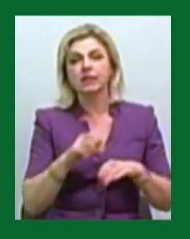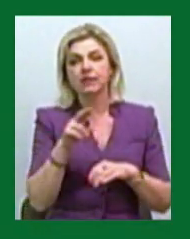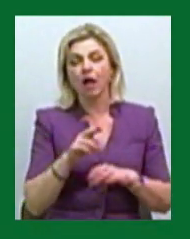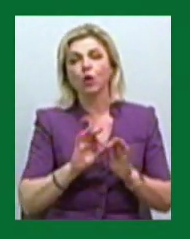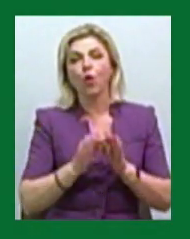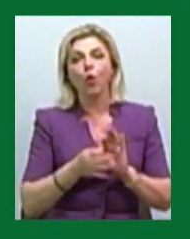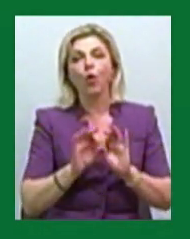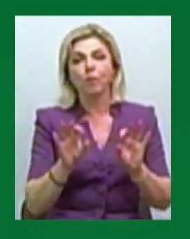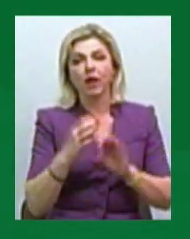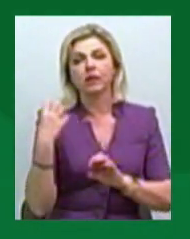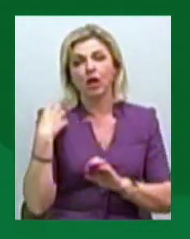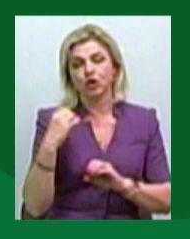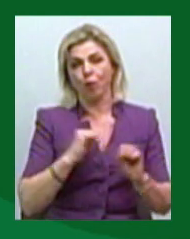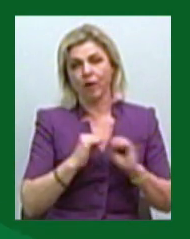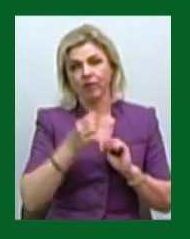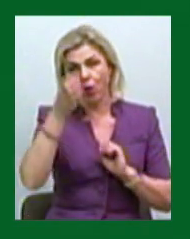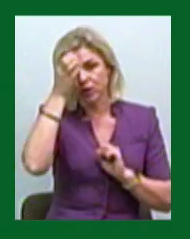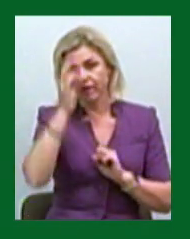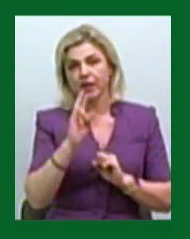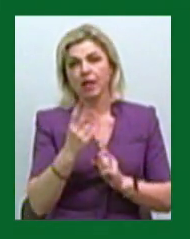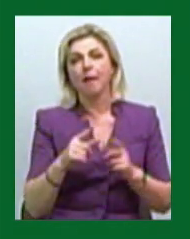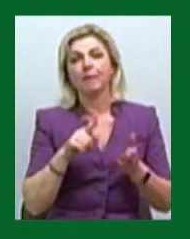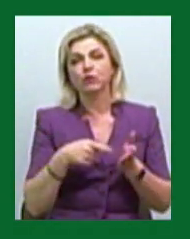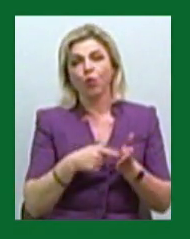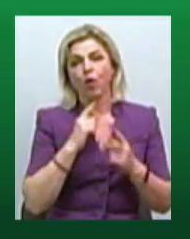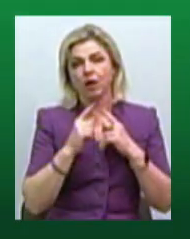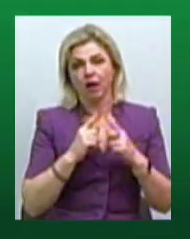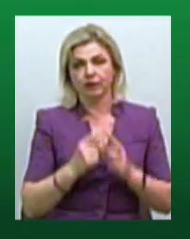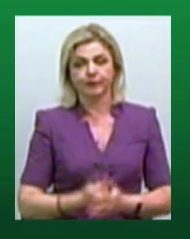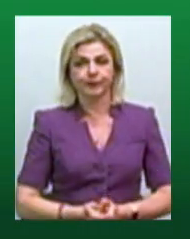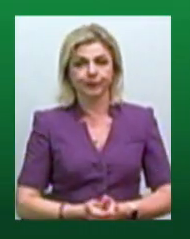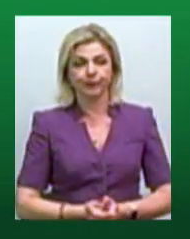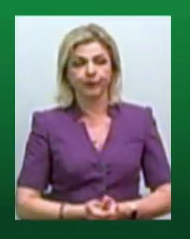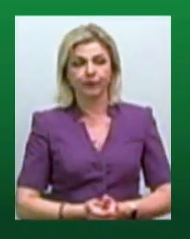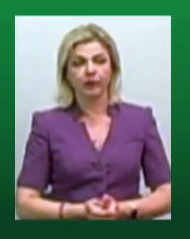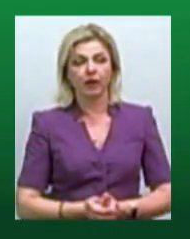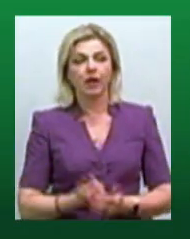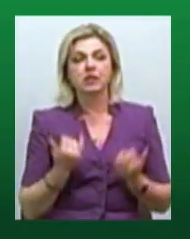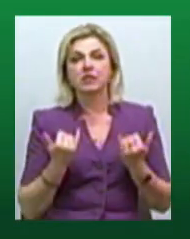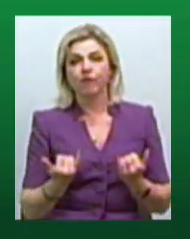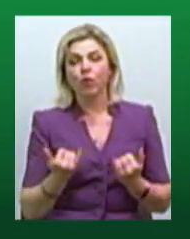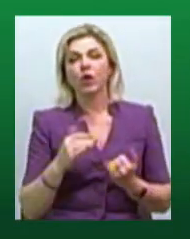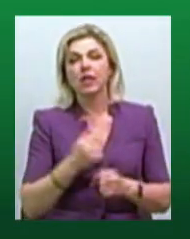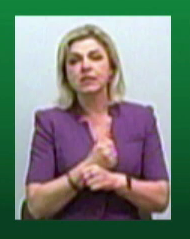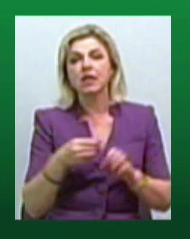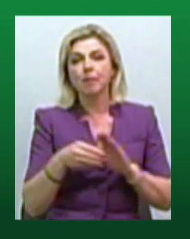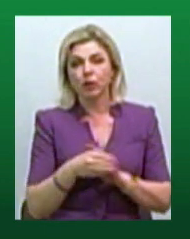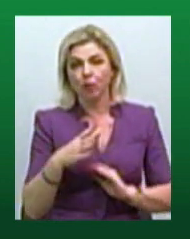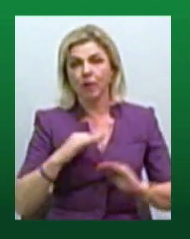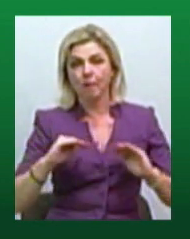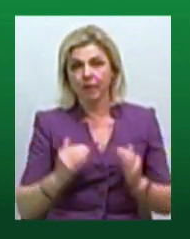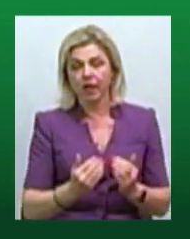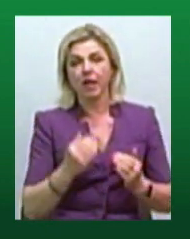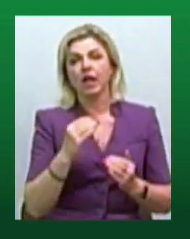коментує начальниця управління освіти Миколаївської міської ради Ганна Личко. Оскільки сьогодні кількість замінувань була меншою, всього